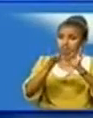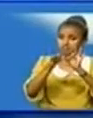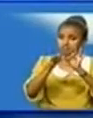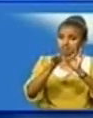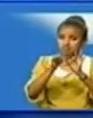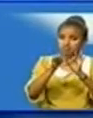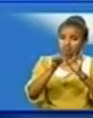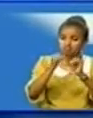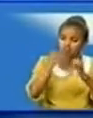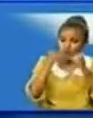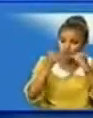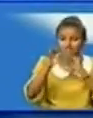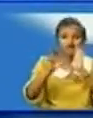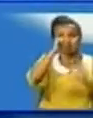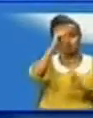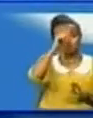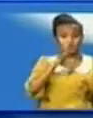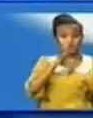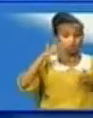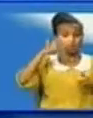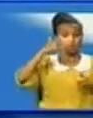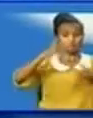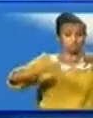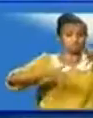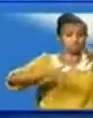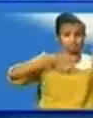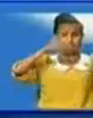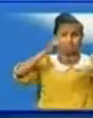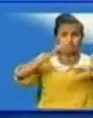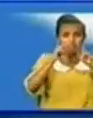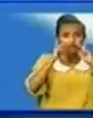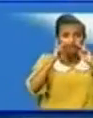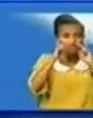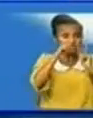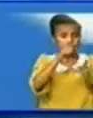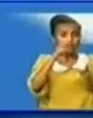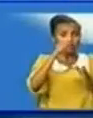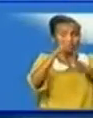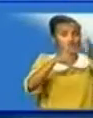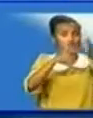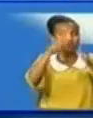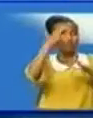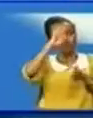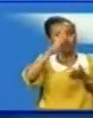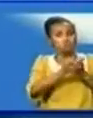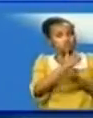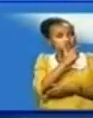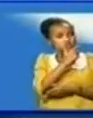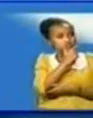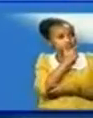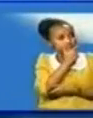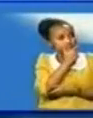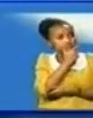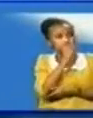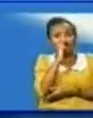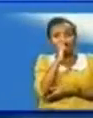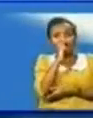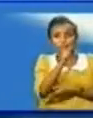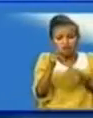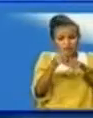ነው እና እንደዚህ አይነት ነገሮች ብዙ ጊዜ ያጋጥሙኝ እጂ በማስተርጎም ያስማማቸው ሰዎች አሉ። ምልክቱን በማውረድ